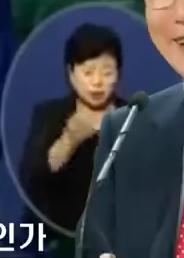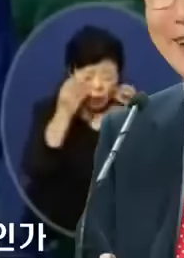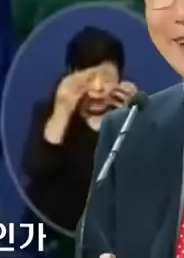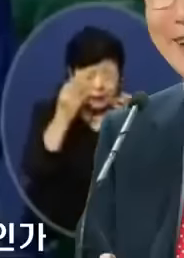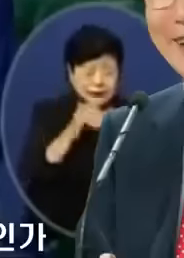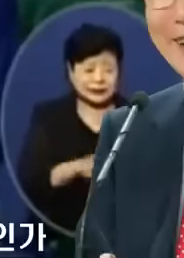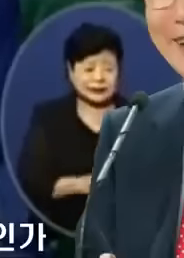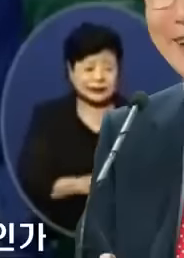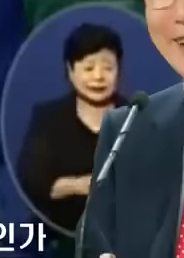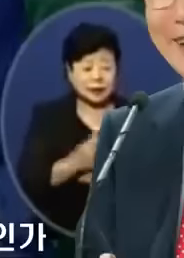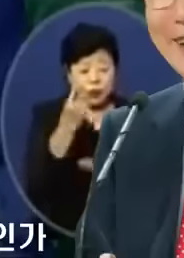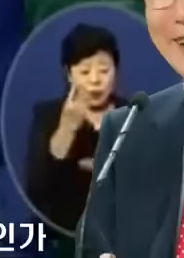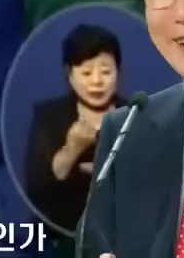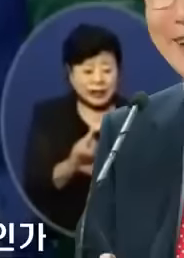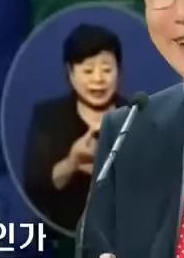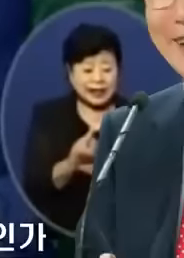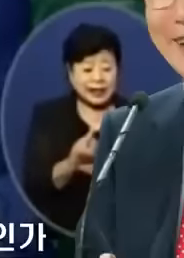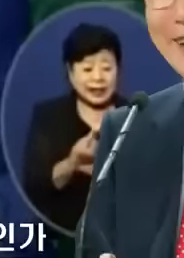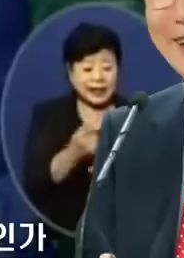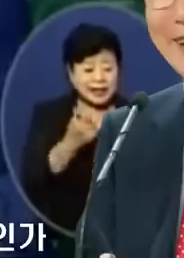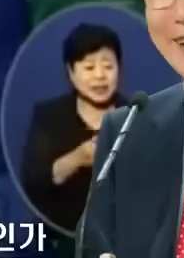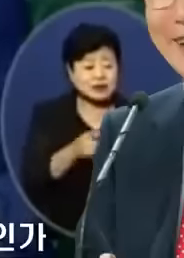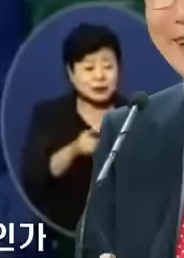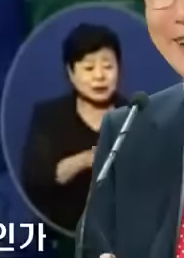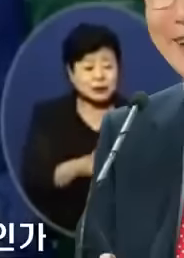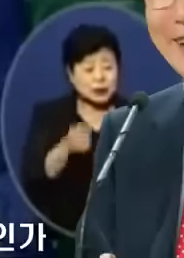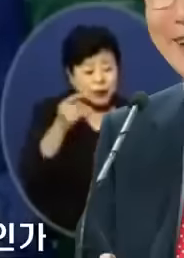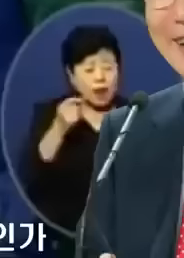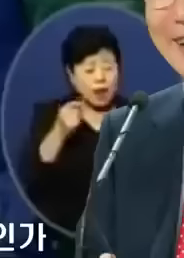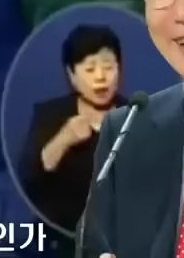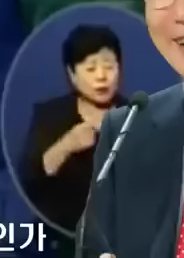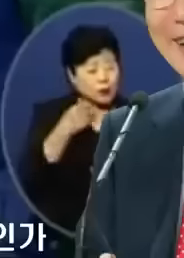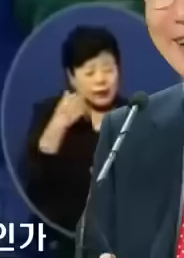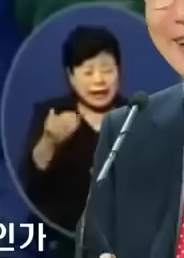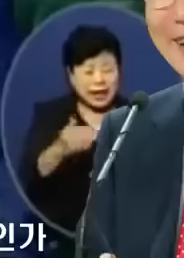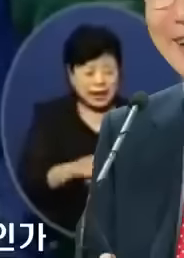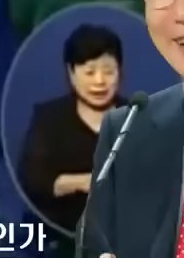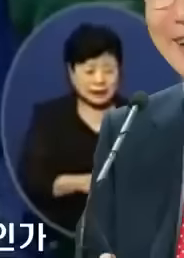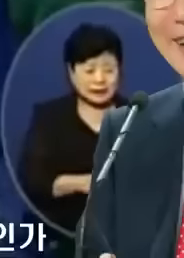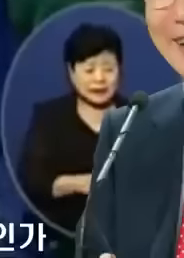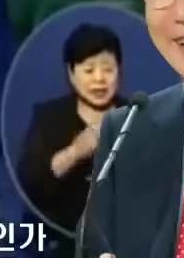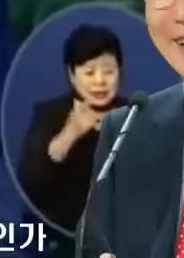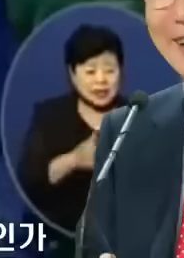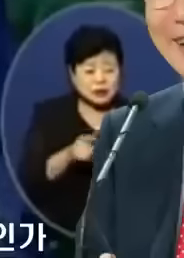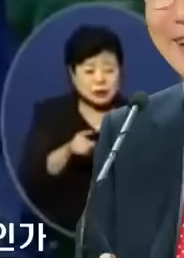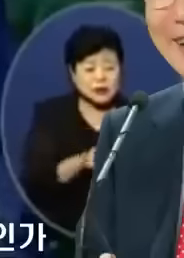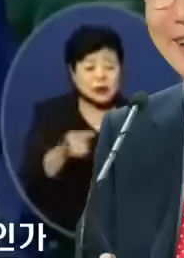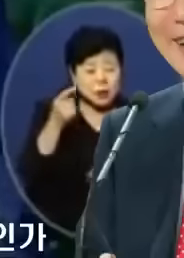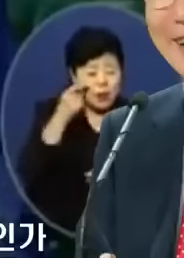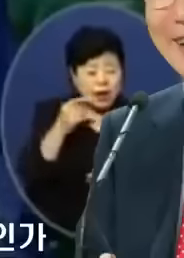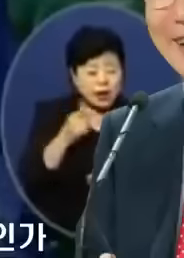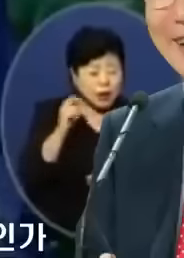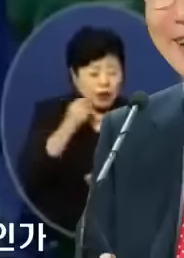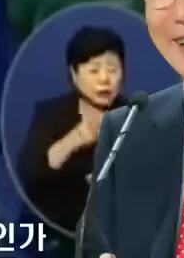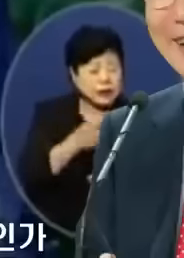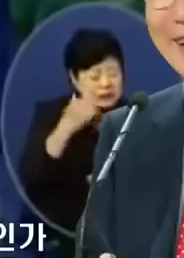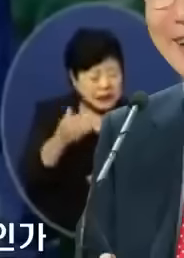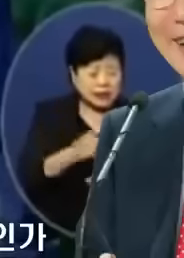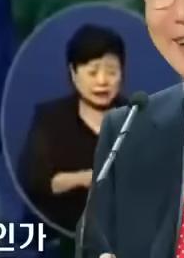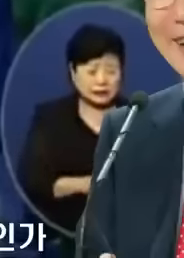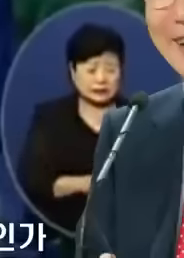고난 다가옵니다. 아, 예수 믿었는데 왜 이렇게 고통이 다가오느냐, 예수 믿었는데 왜 이런 시련이